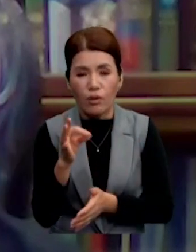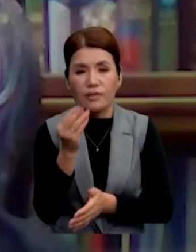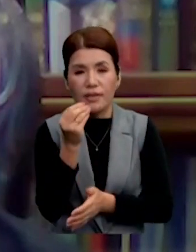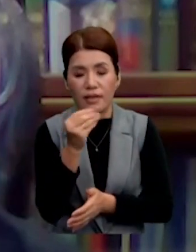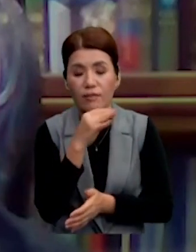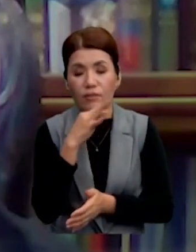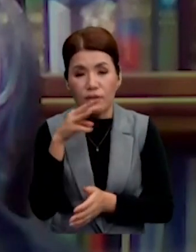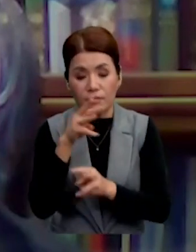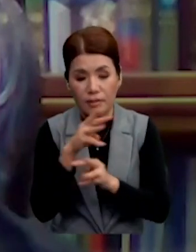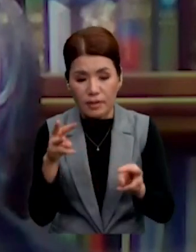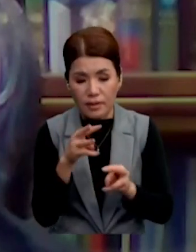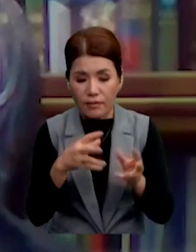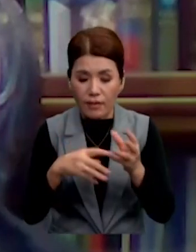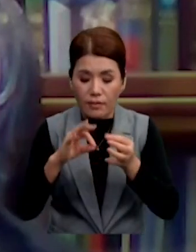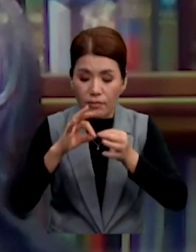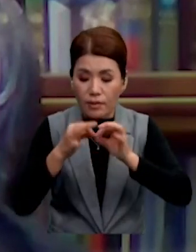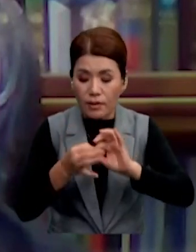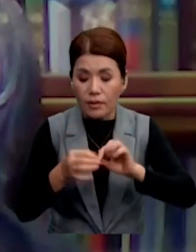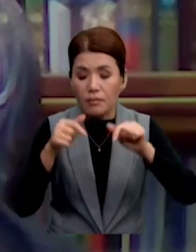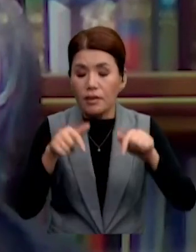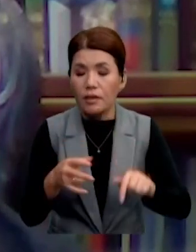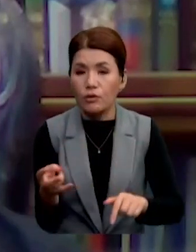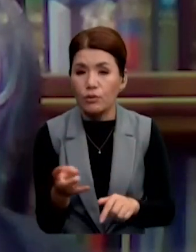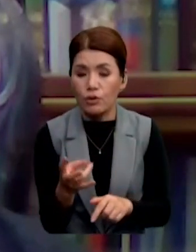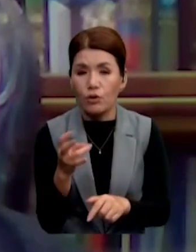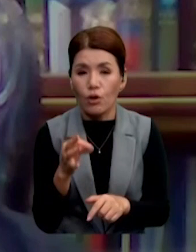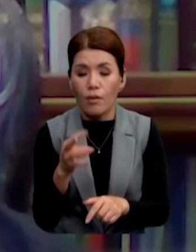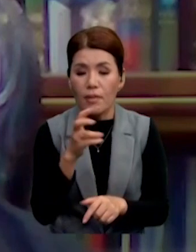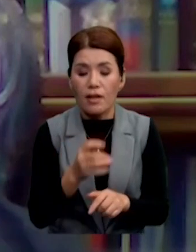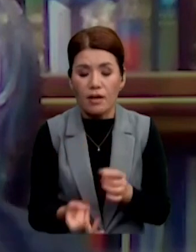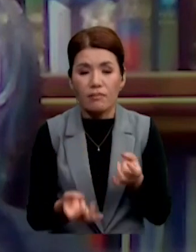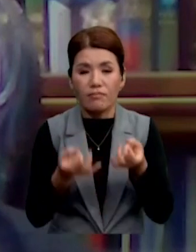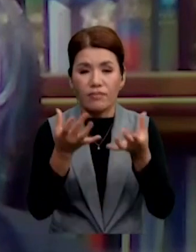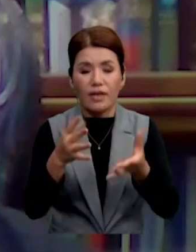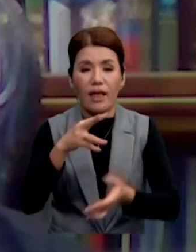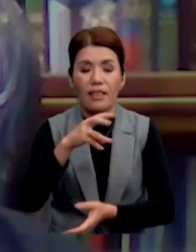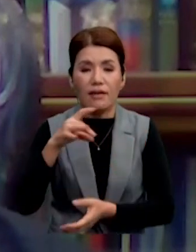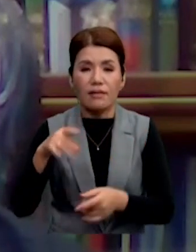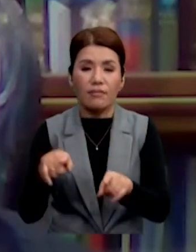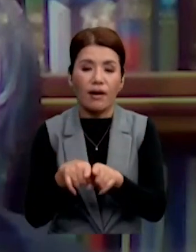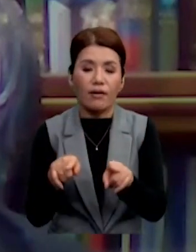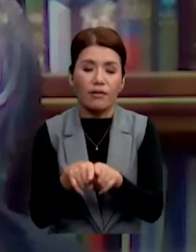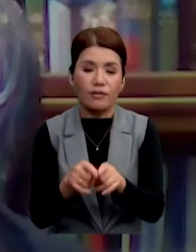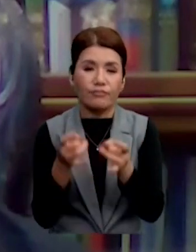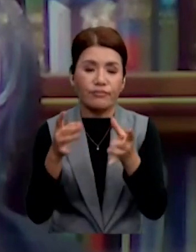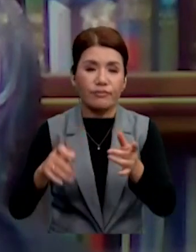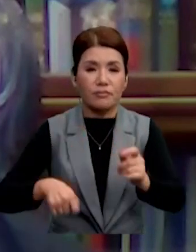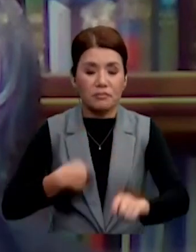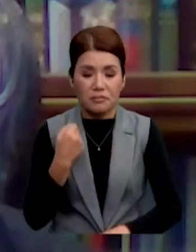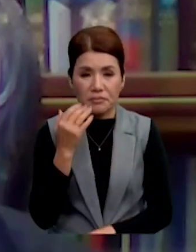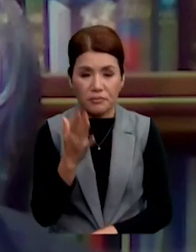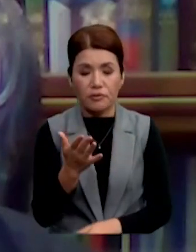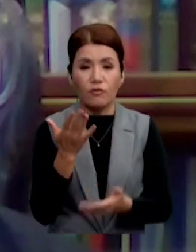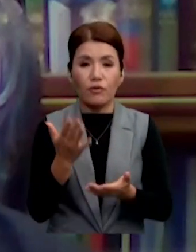жатқан министрлік бәрін жан-жақты сараптау керек. Әйтпесе миллиардтар Астанадағы LRT ақшасы сияқты желге ұшады. Ең